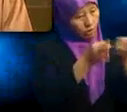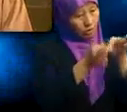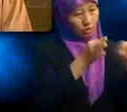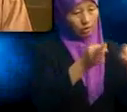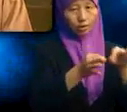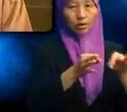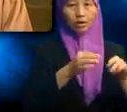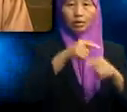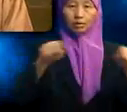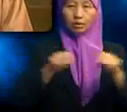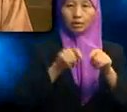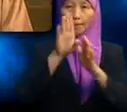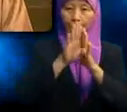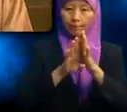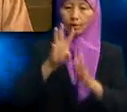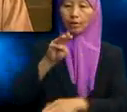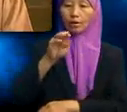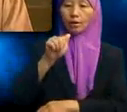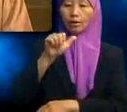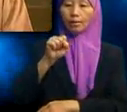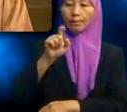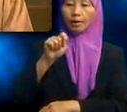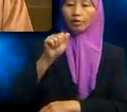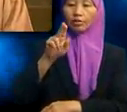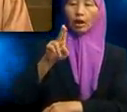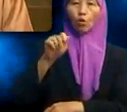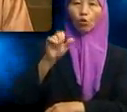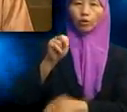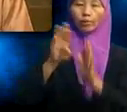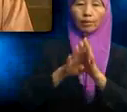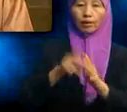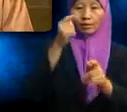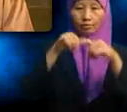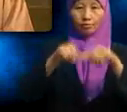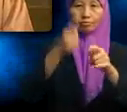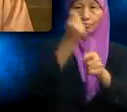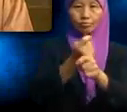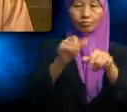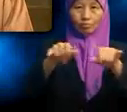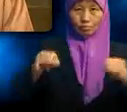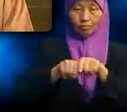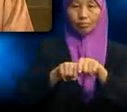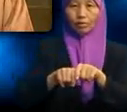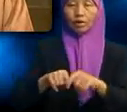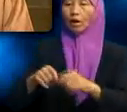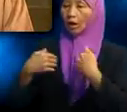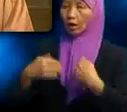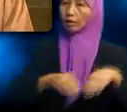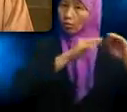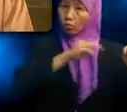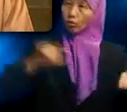dengan bermastautin, ada murid yang bertanya tentang sama ada seseorang itu